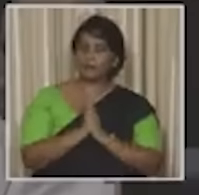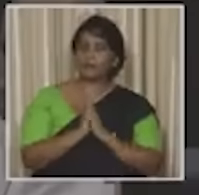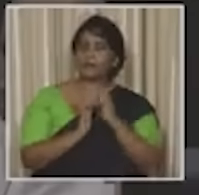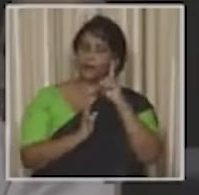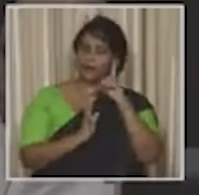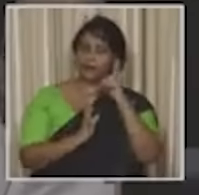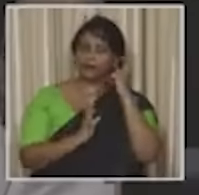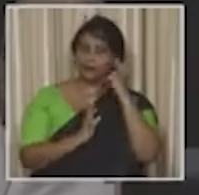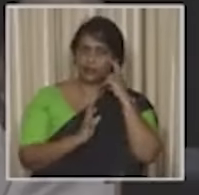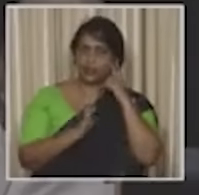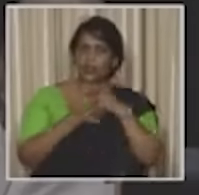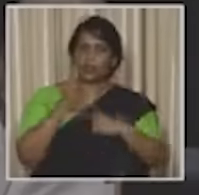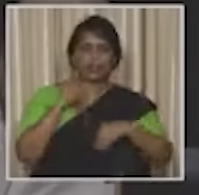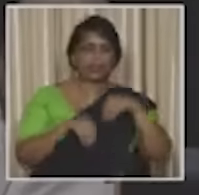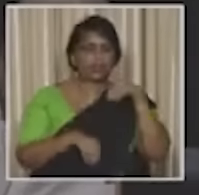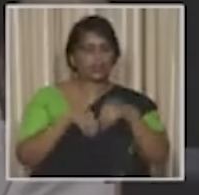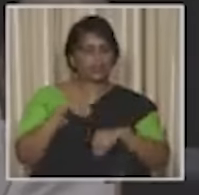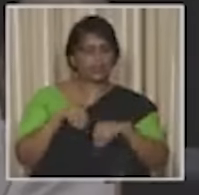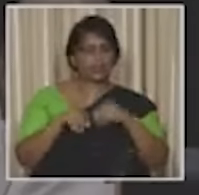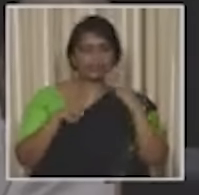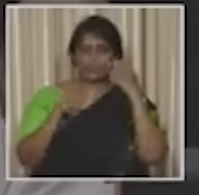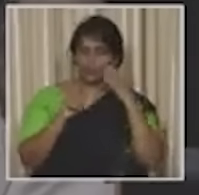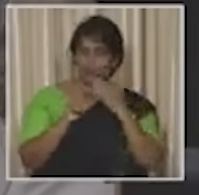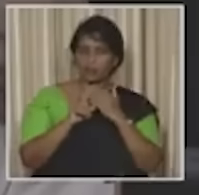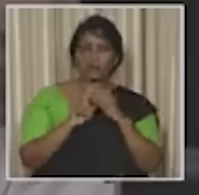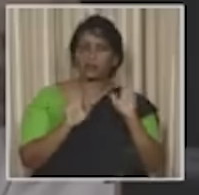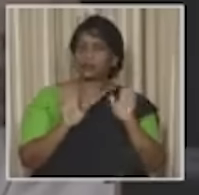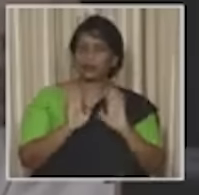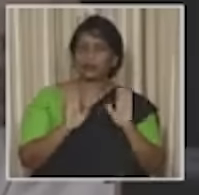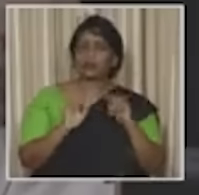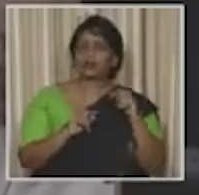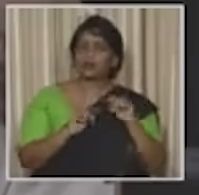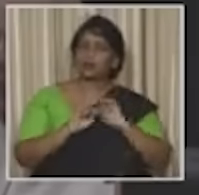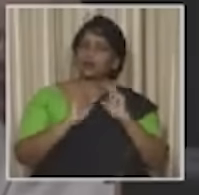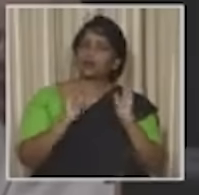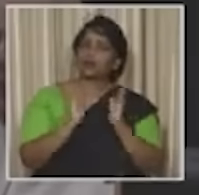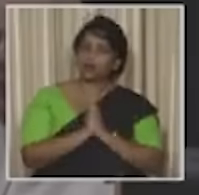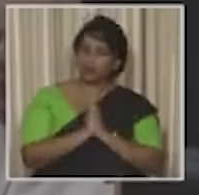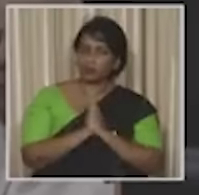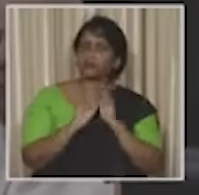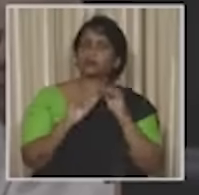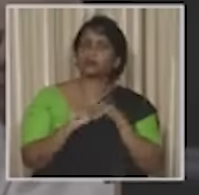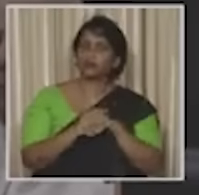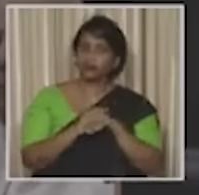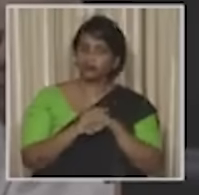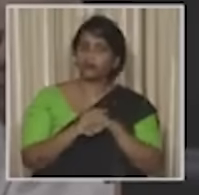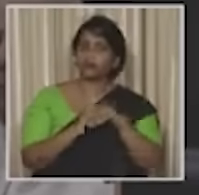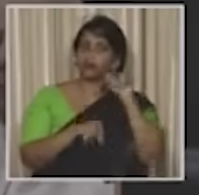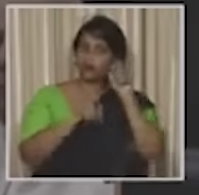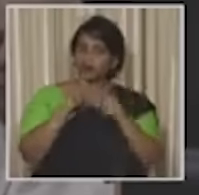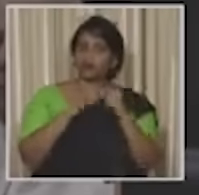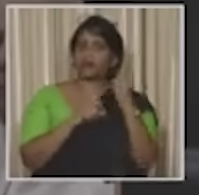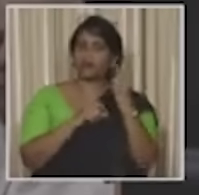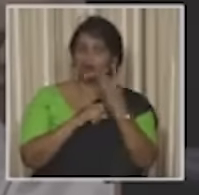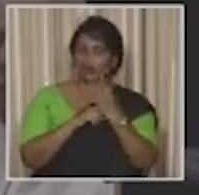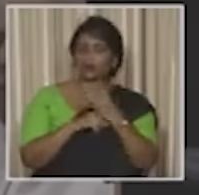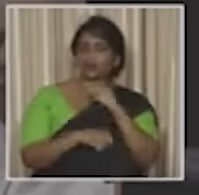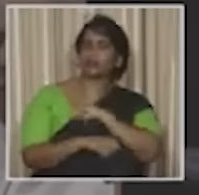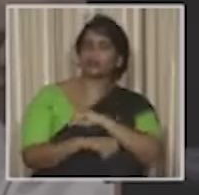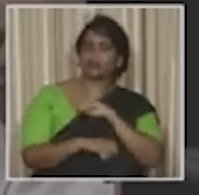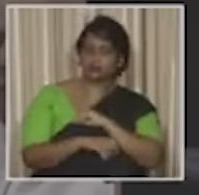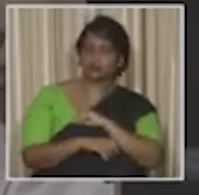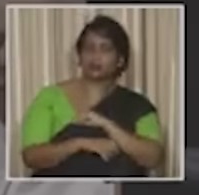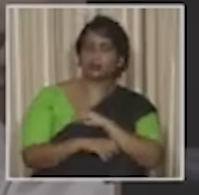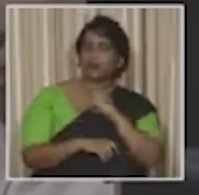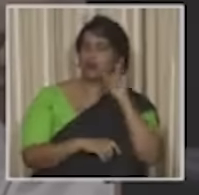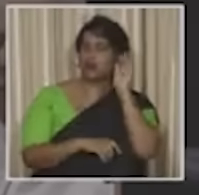දන්නවා ඔය දේශපාලඥයන් කෑ ගහන්නේ. ඒක නෙමෙයි. මේ හැම එකේම ඉන්නවා නිලධාරීන් කීප දෙනෙක් හම්බ කරන්නේ. ඔක